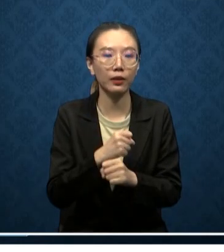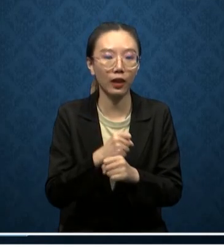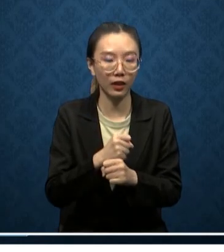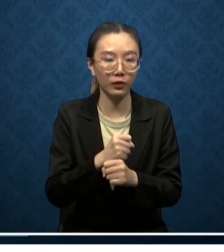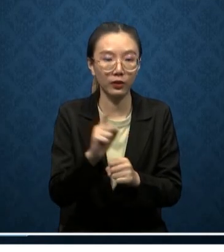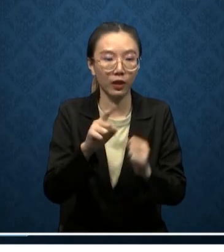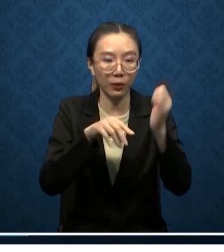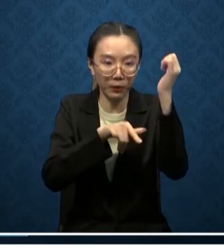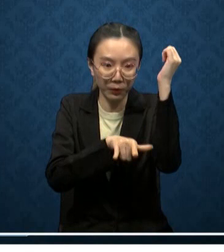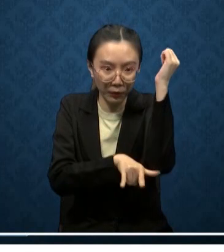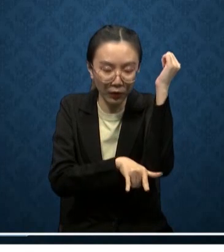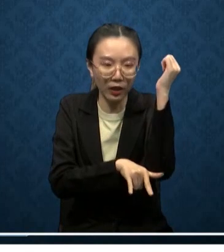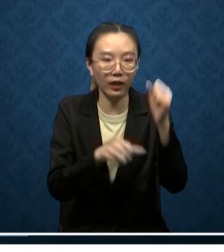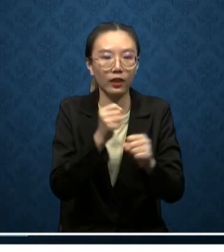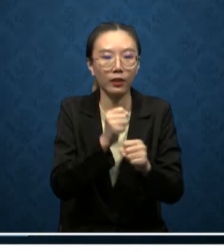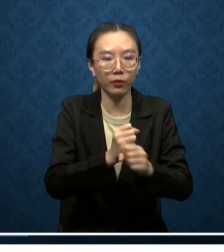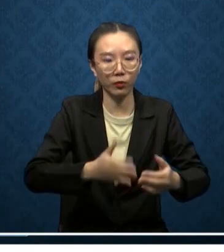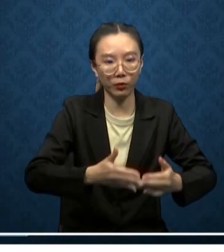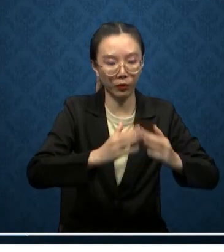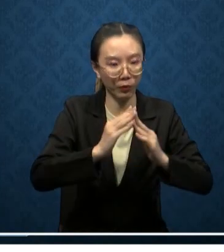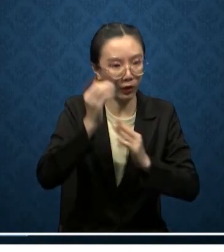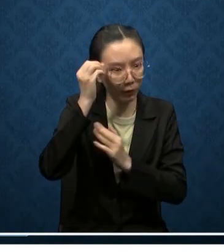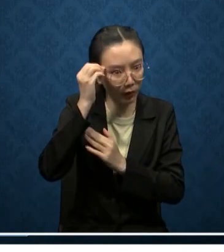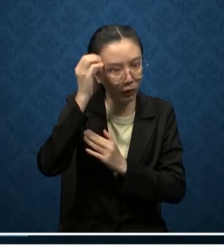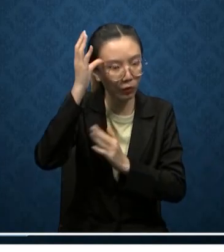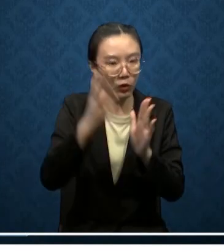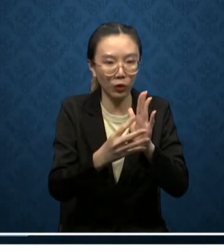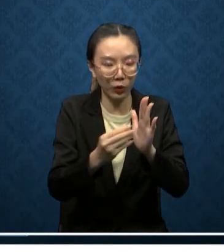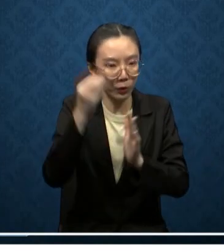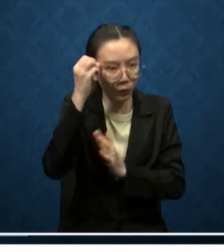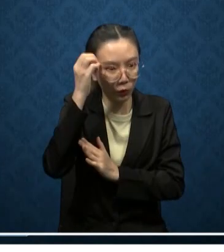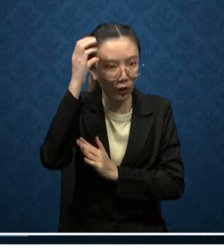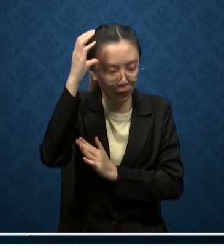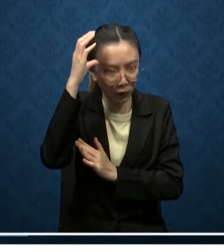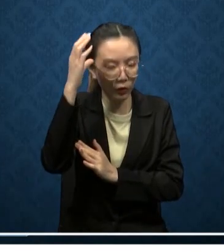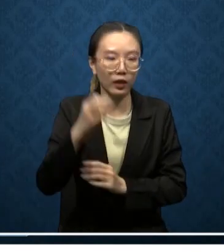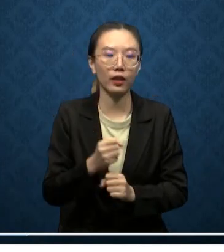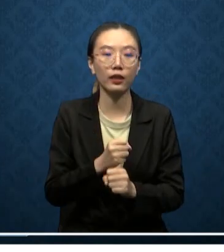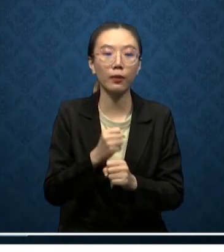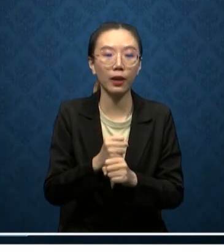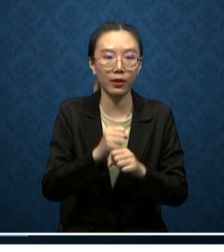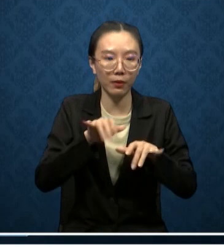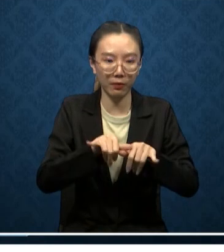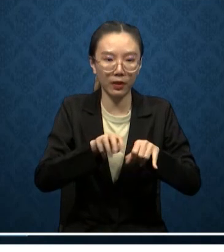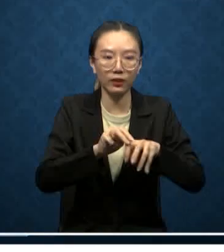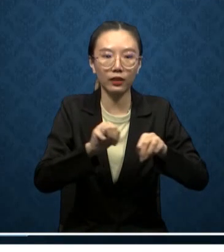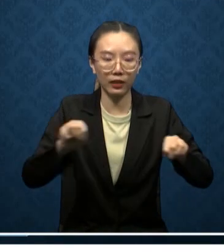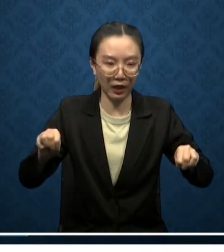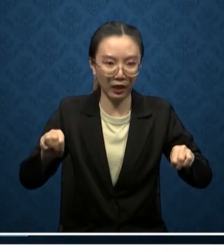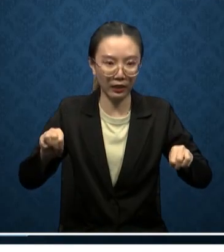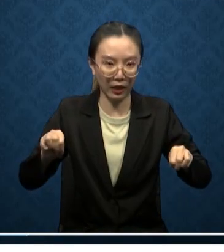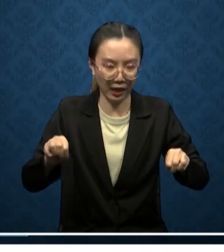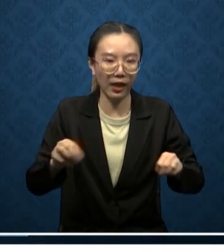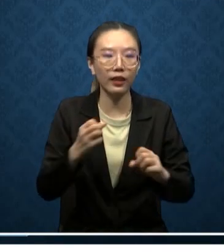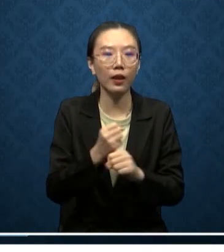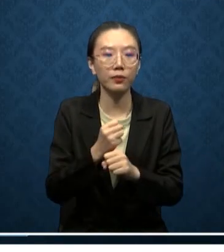มีการรวมกลุ่มมีการตั้งศูนย์เรียนรู้นะครับมีการดำเนินการเพื่อขยับสมุนไพรให้ได้มาตรฐานดีขึ้นนะครับขยายการรับรอง GP